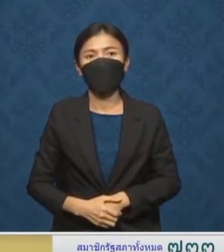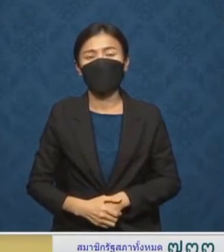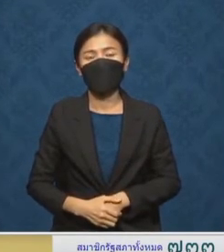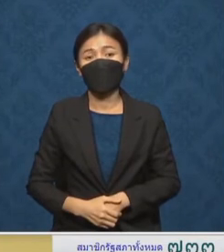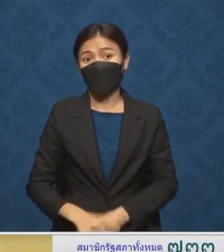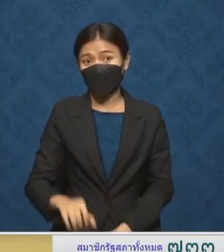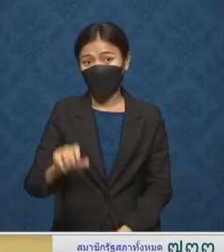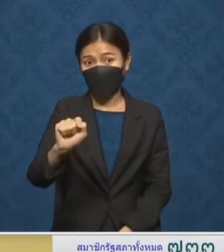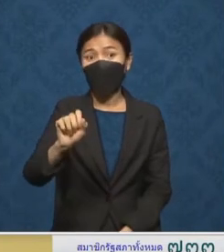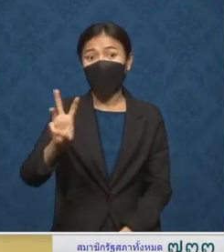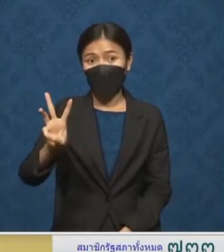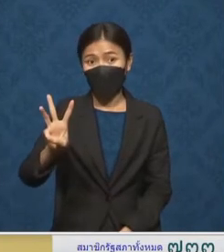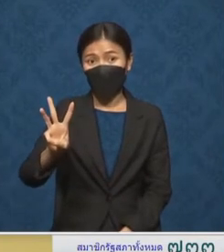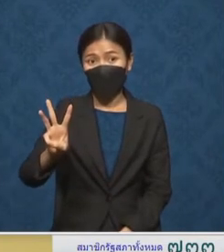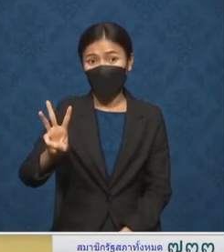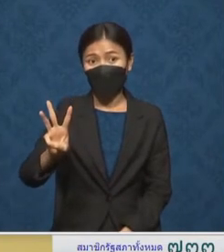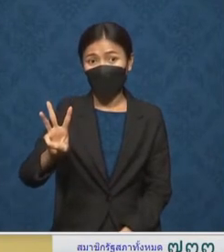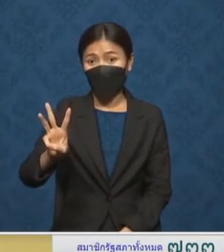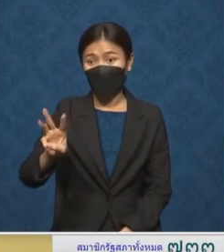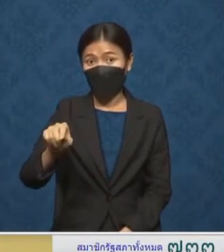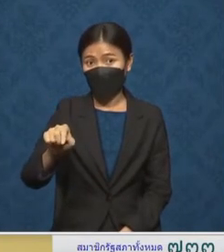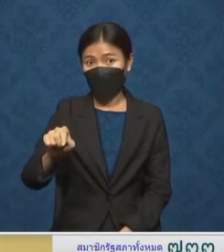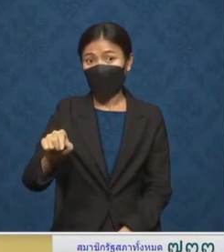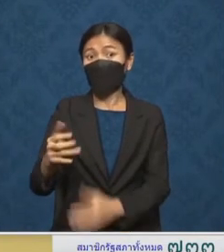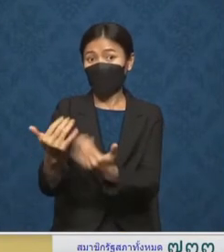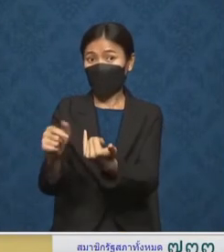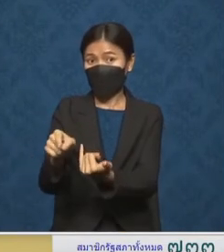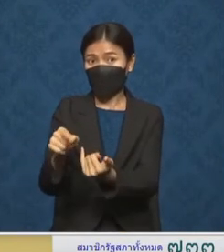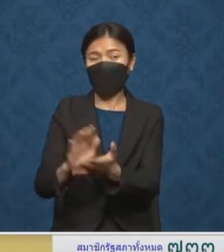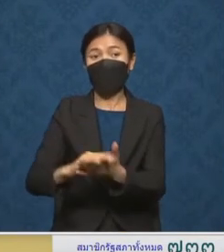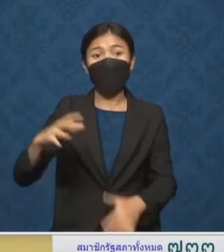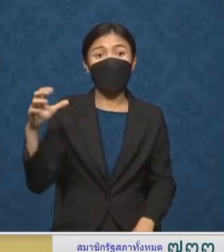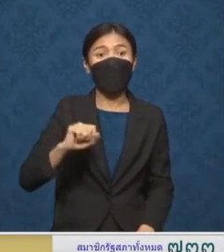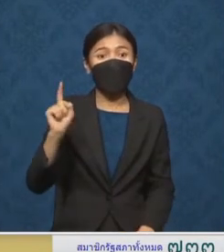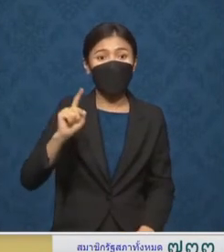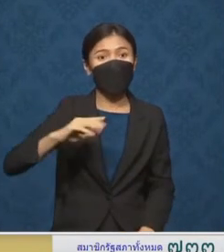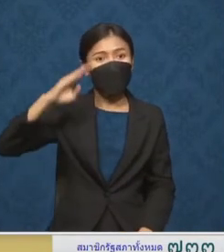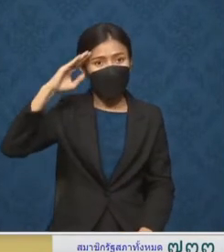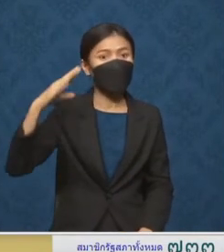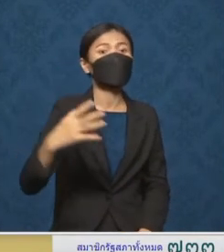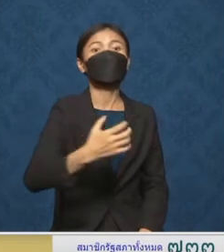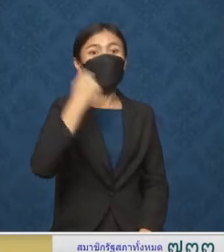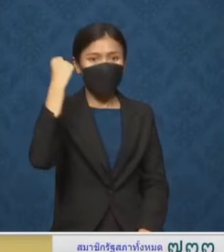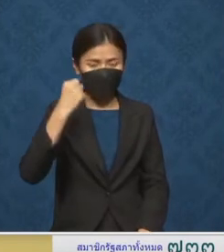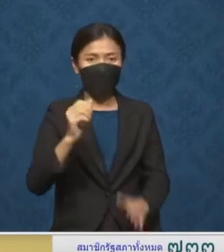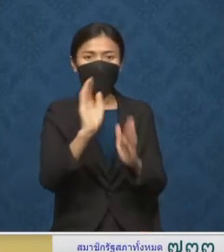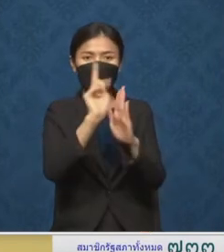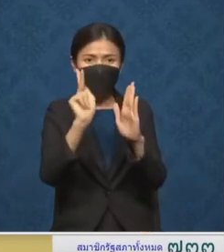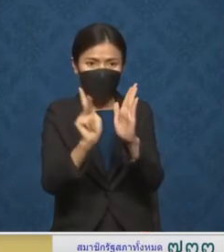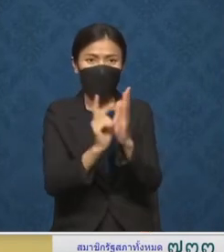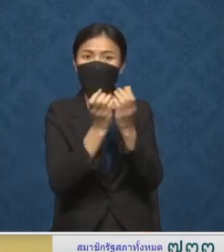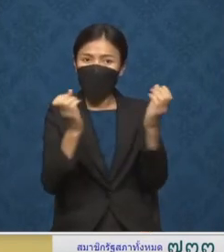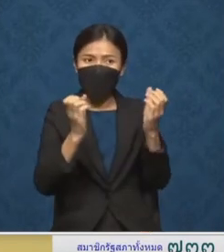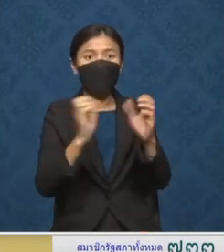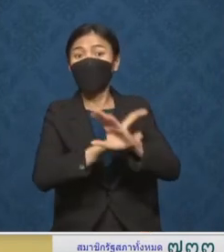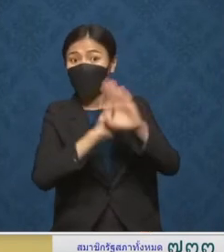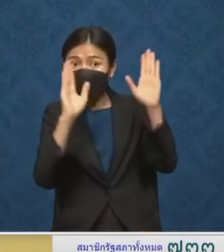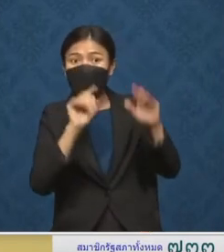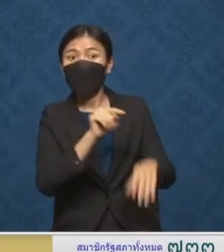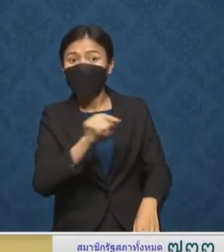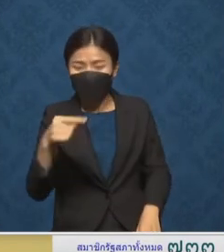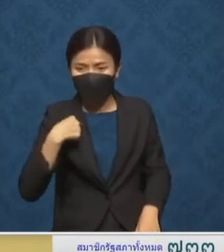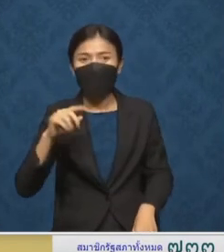เรารู้จักกันในวันนี้ก็กำเนิดขึ้นจากการรัฐประหารฉีกรัฐธรรมนูญข้างแรกที่ล่ะครับเราถูกสอนให้